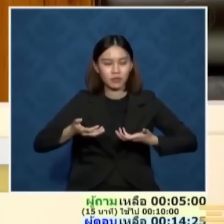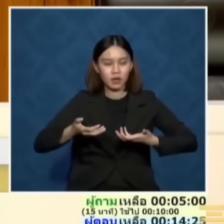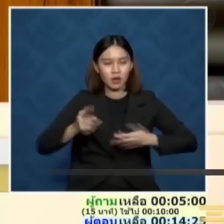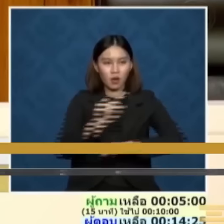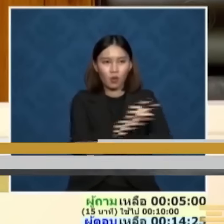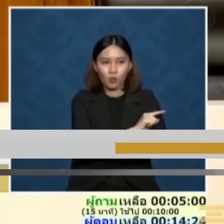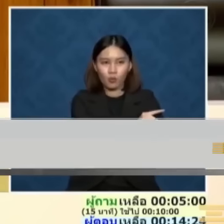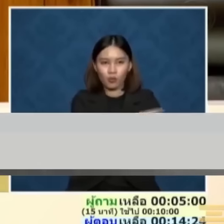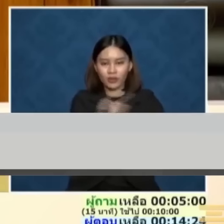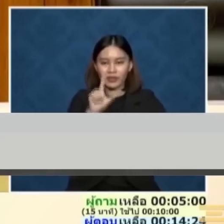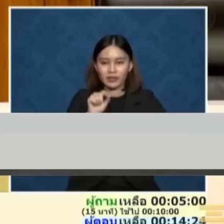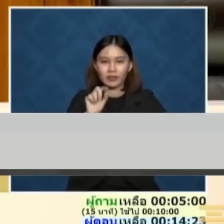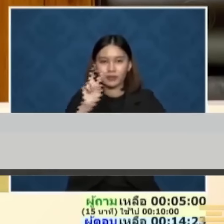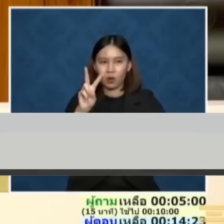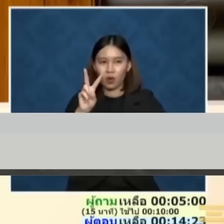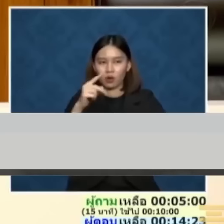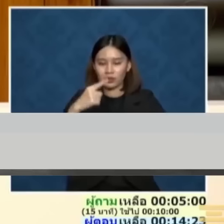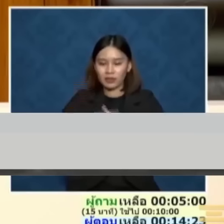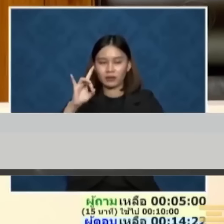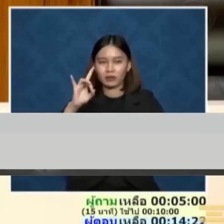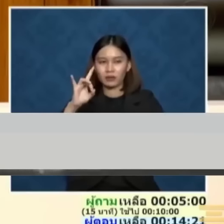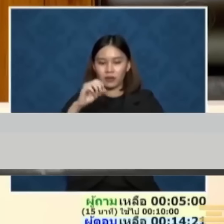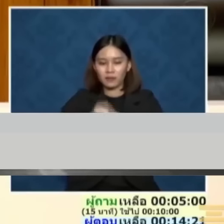ที่22สิงหาคม